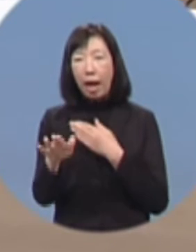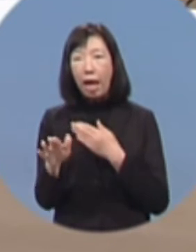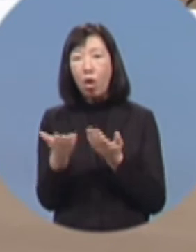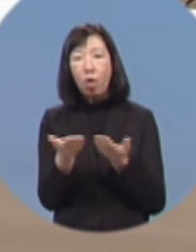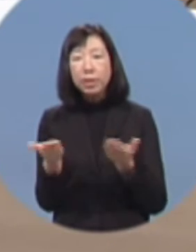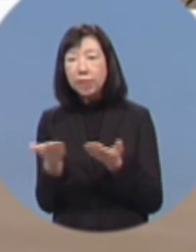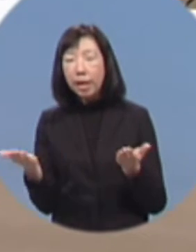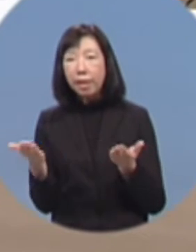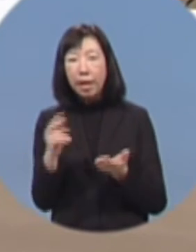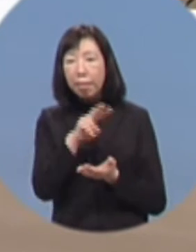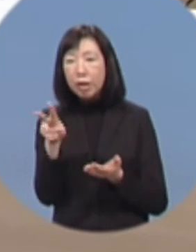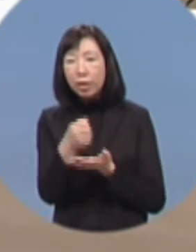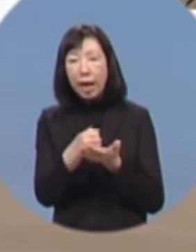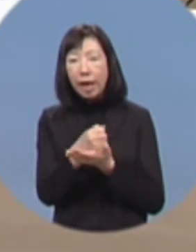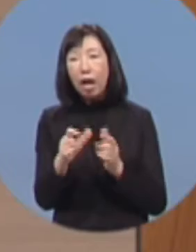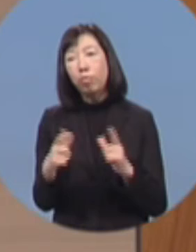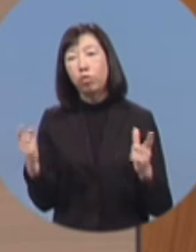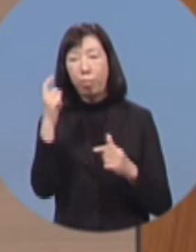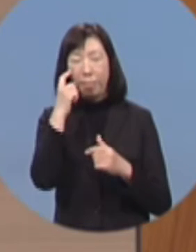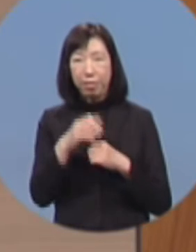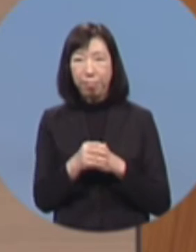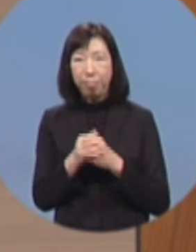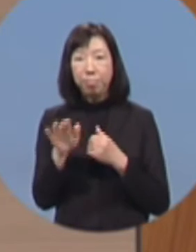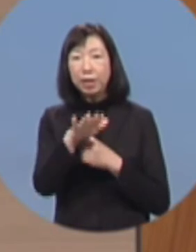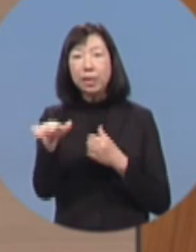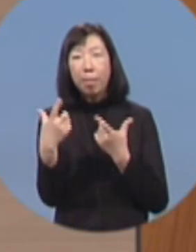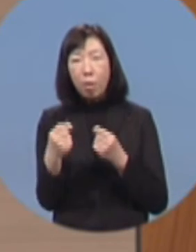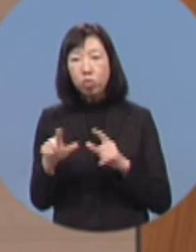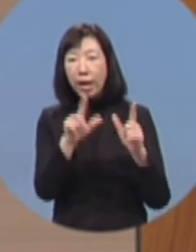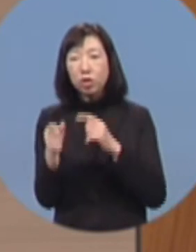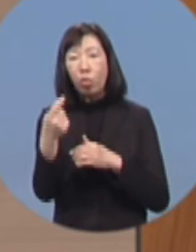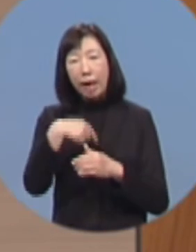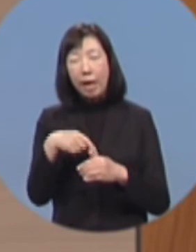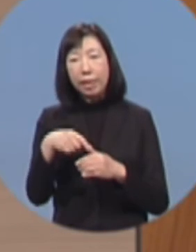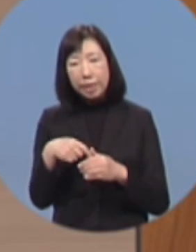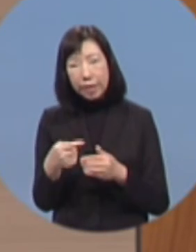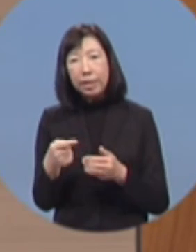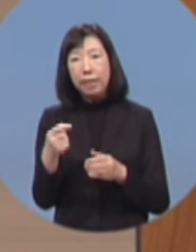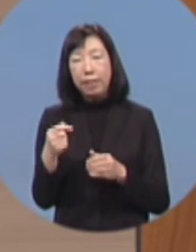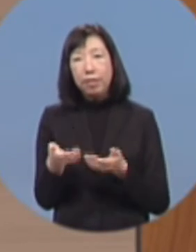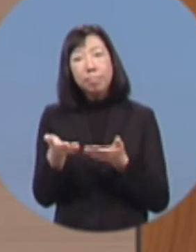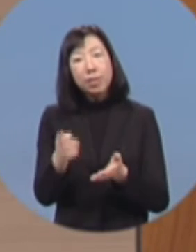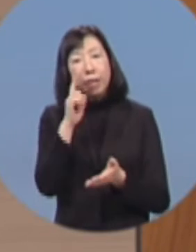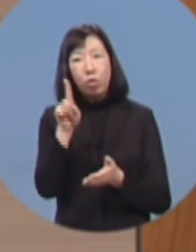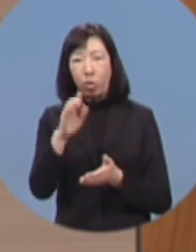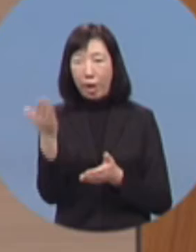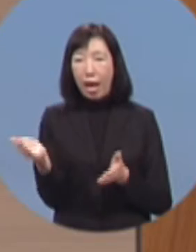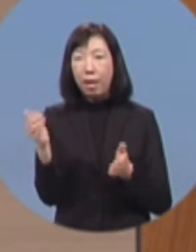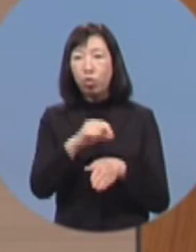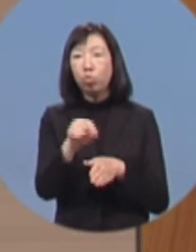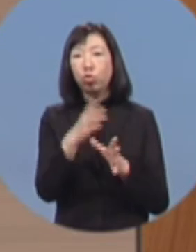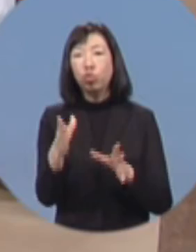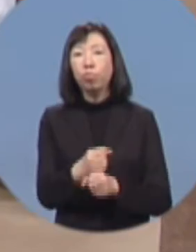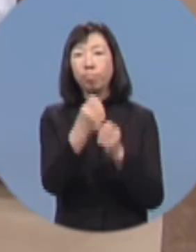屋さんなどで見かける機会も増えると思います。皆さんも暮らしの中に取り入れてみてはいかがでしょうか。以上特集